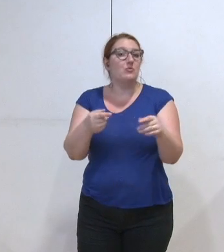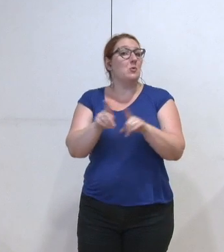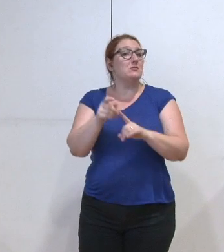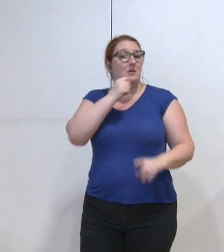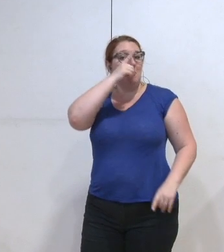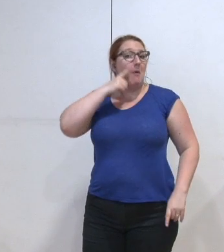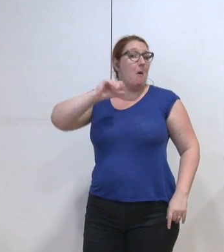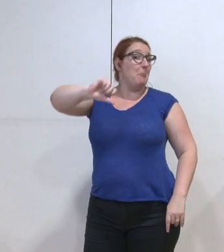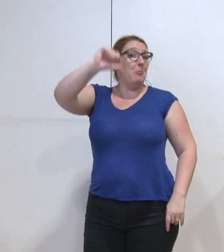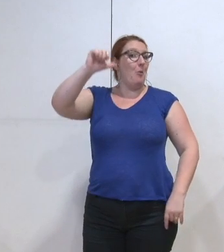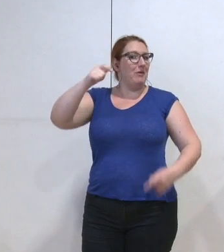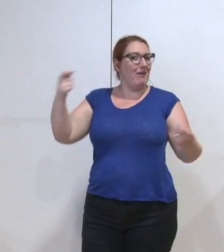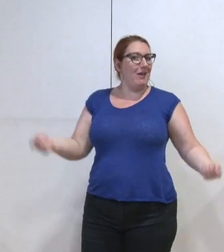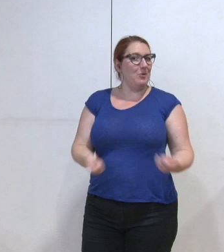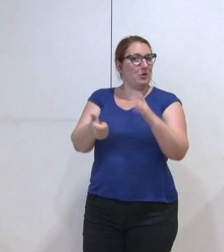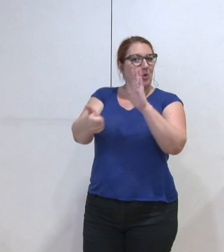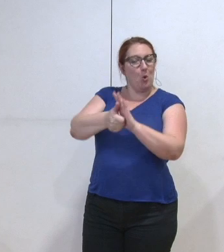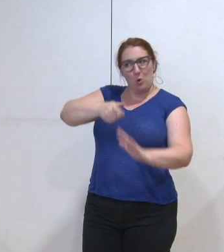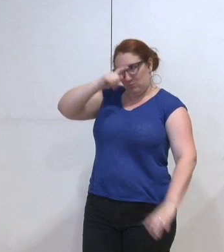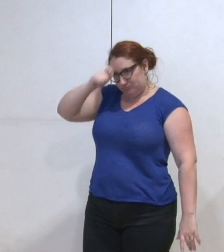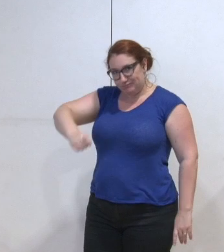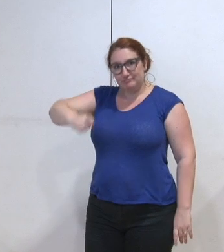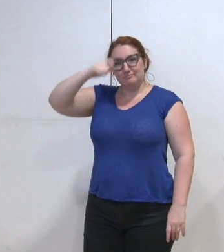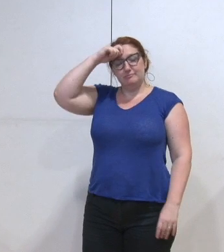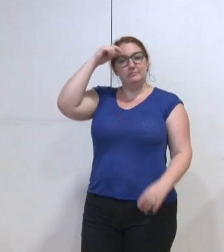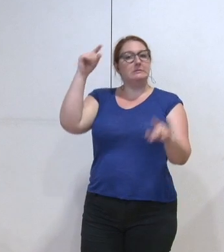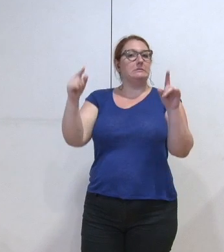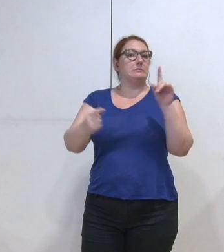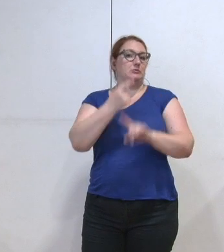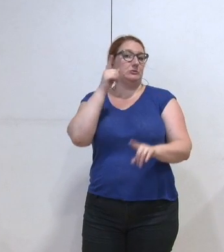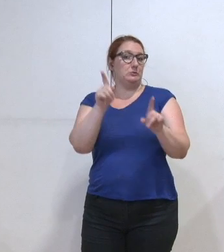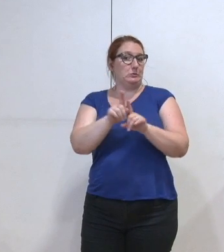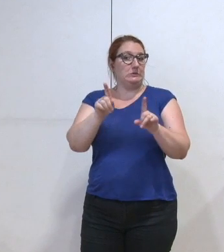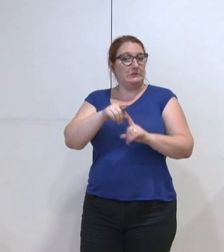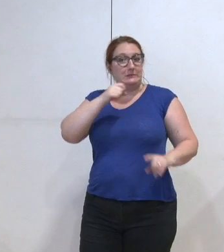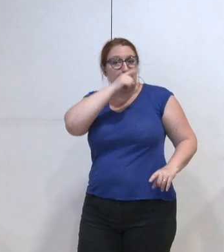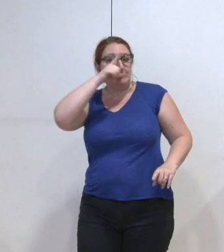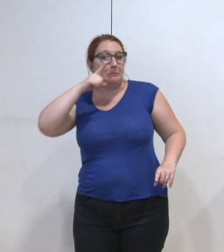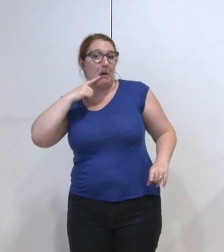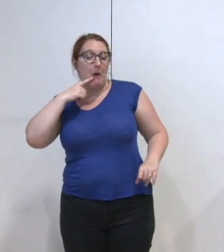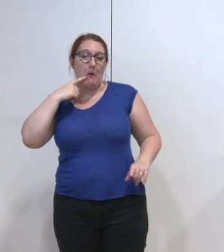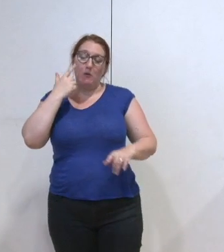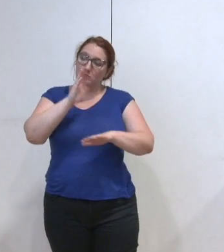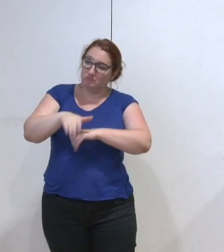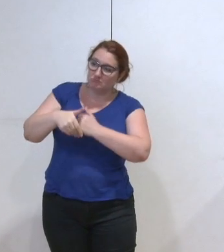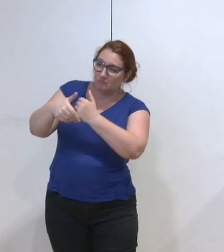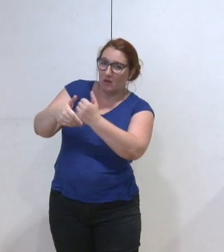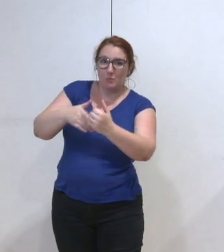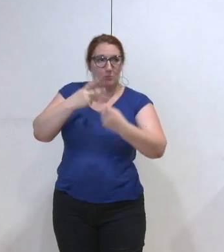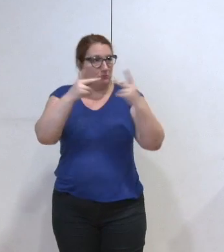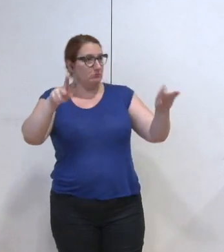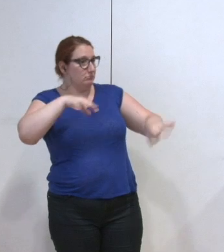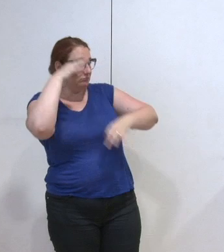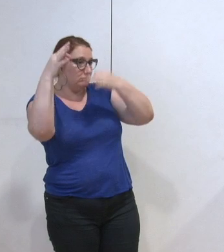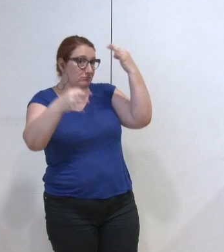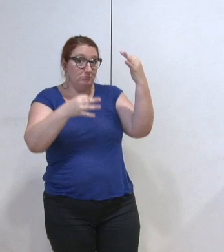est important que la ville accompagne les parents dans le découverte de la ville justement à la hauteur de leur enfant